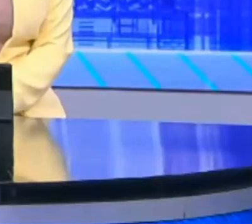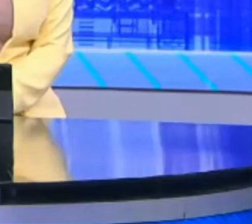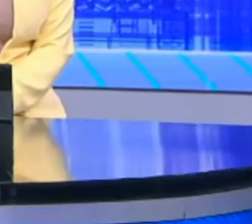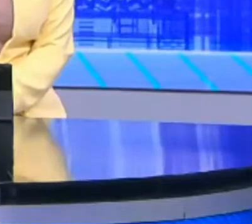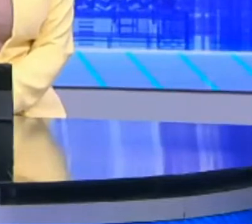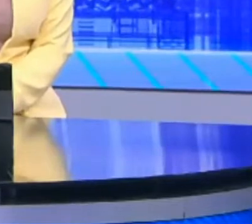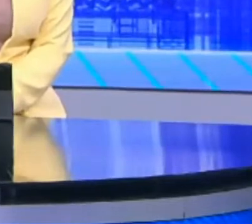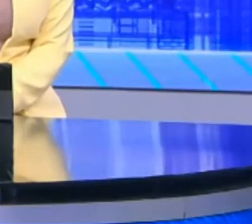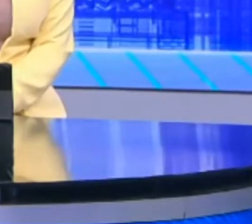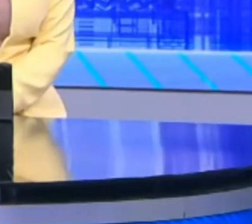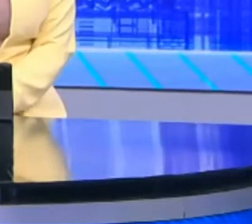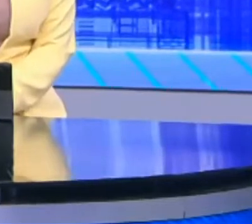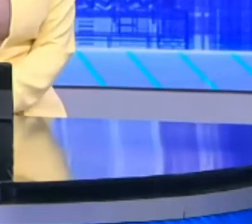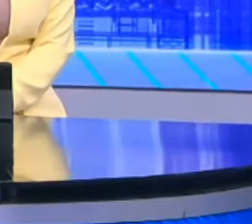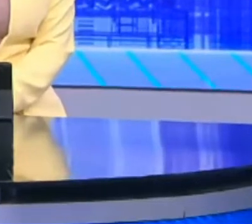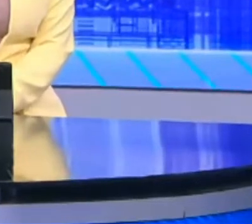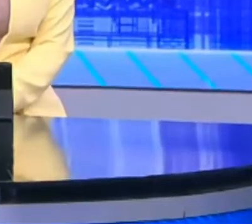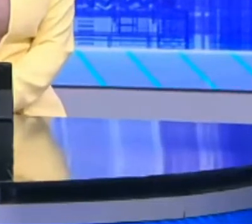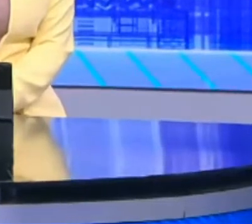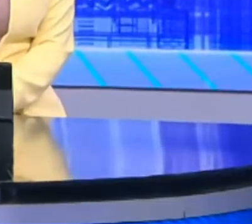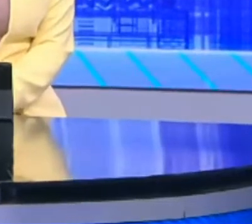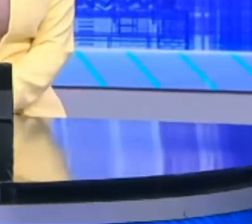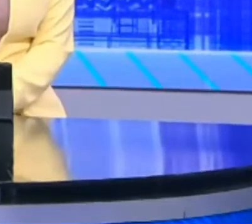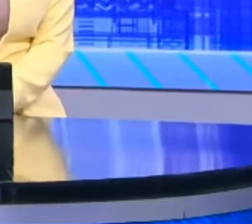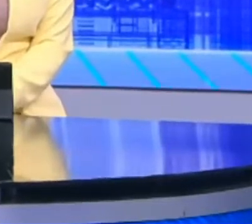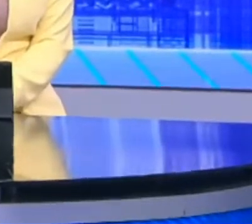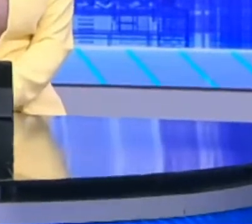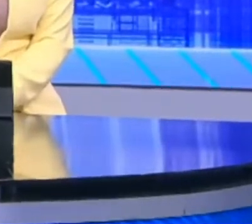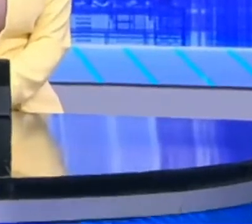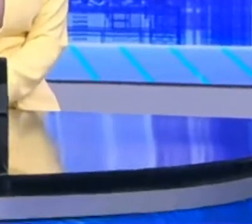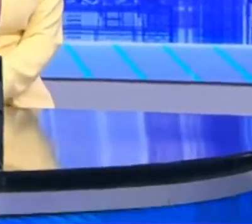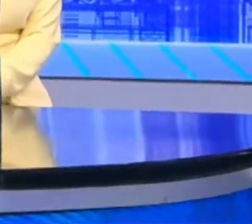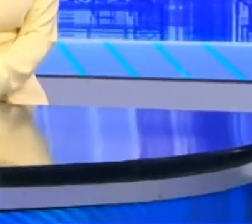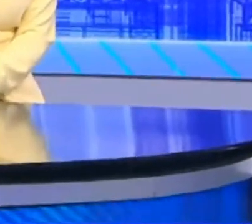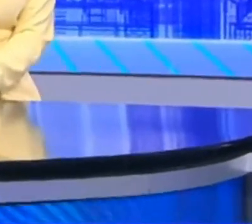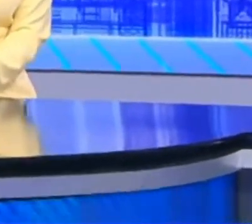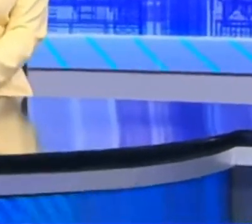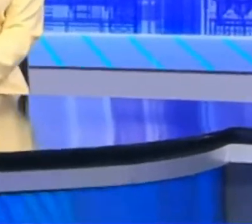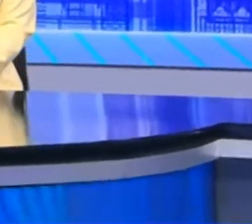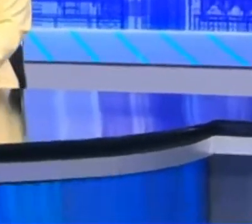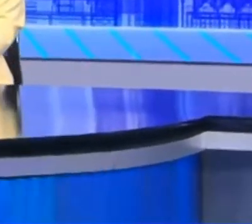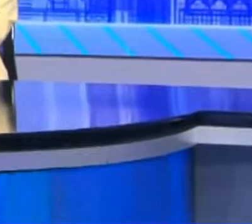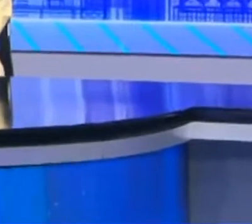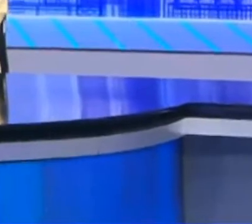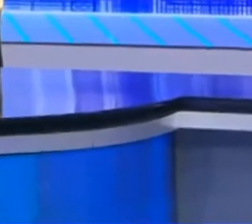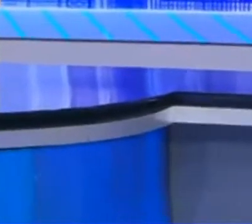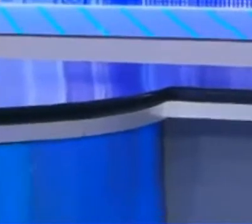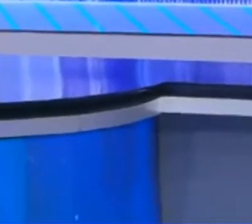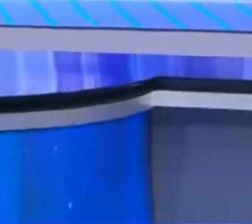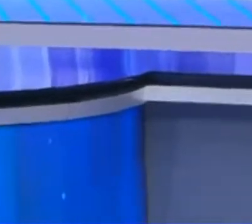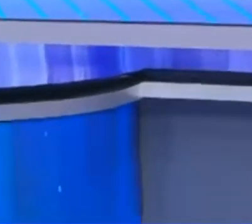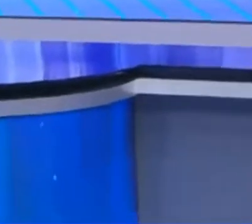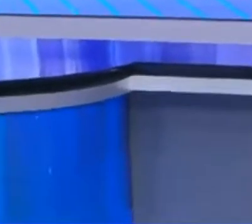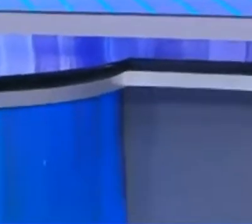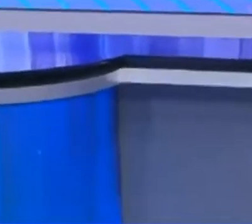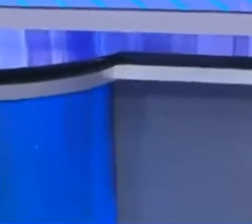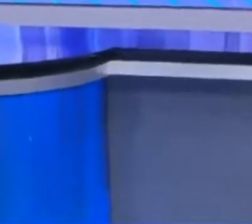Baik, berita perdana 3 Ogos 2022 berakhir di sini. Selamat malam dan salam keluarga Malaysia.